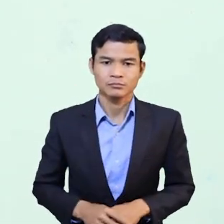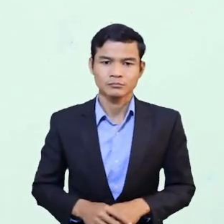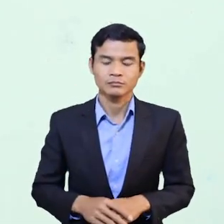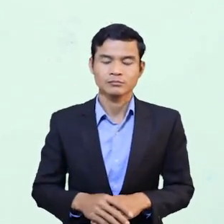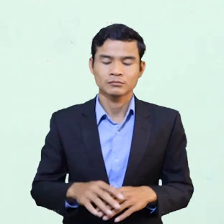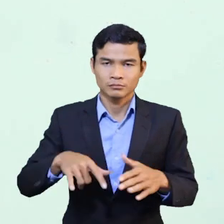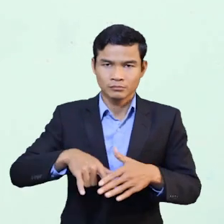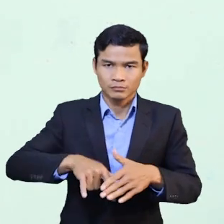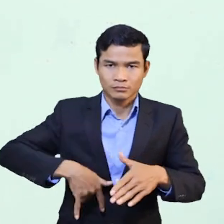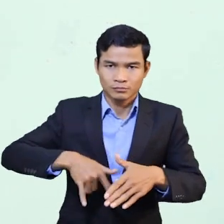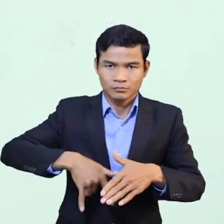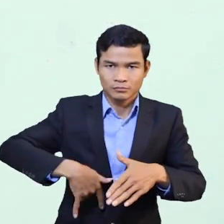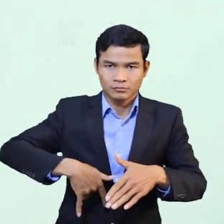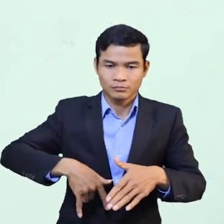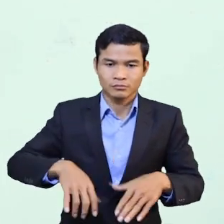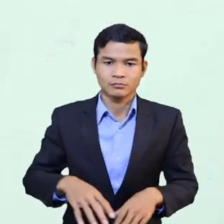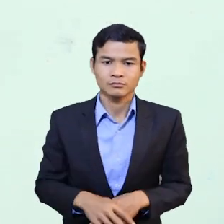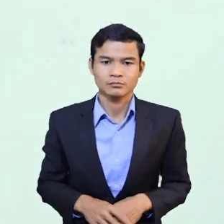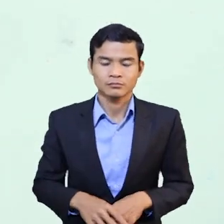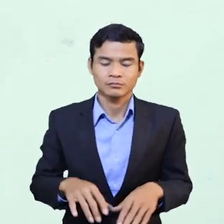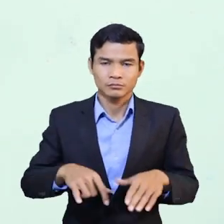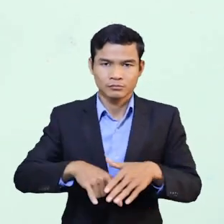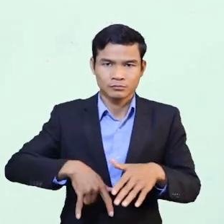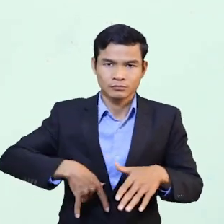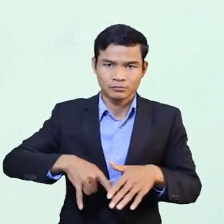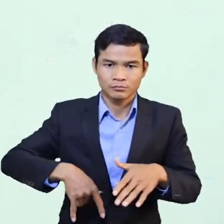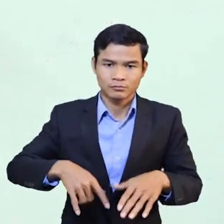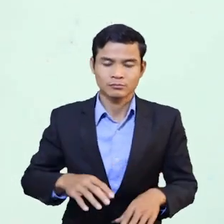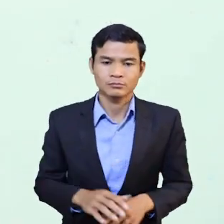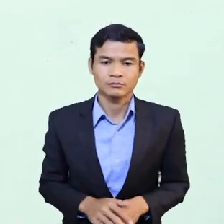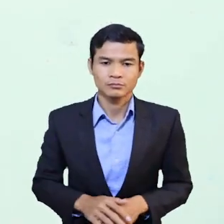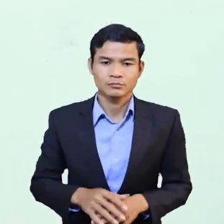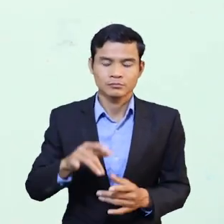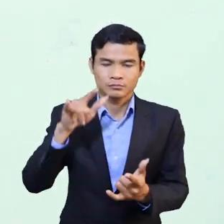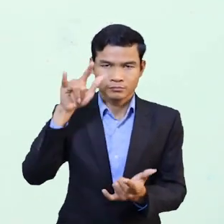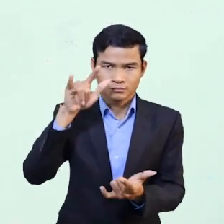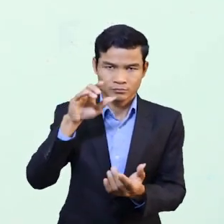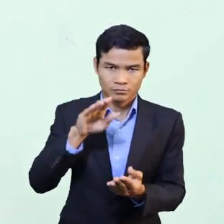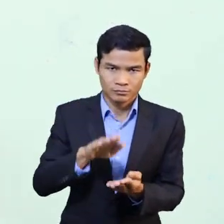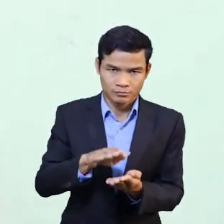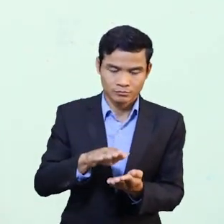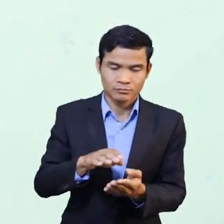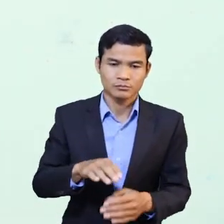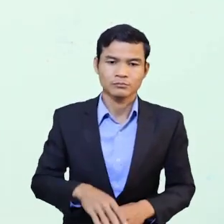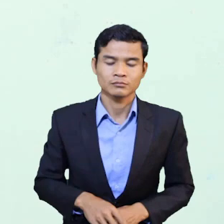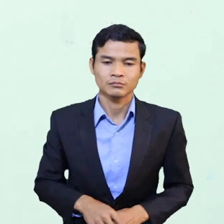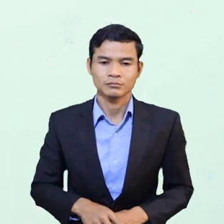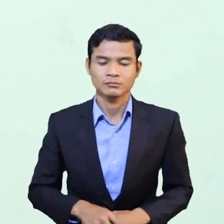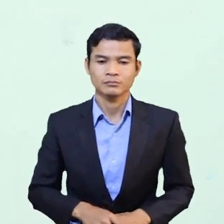bon thói bon thói cha bon thủ